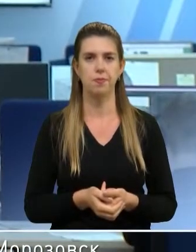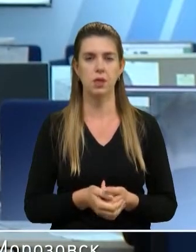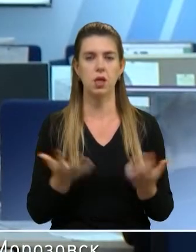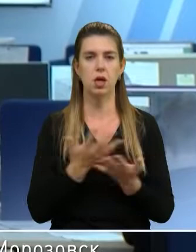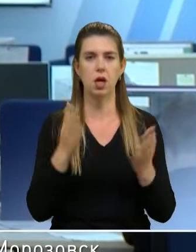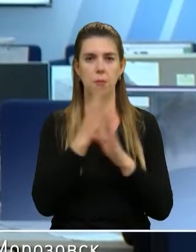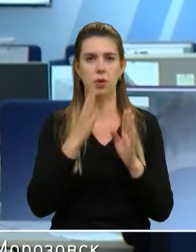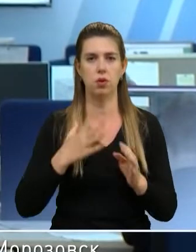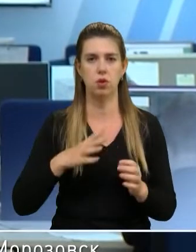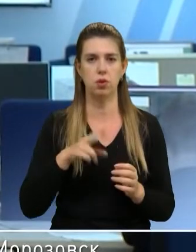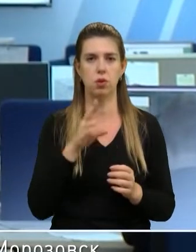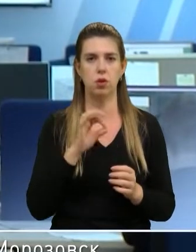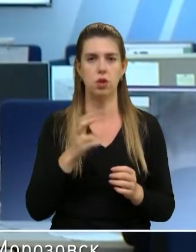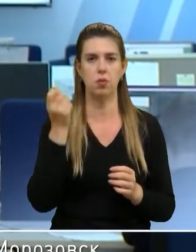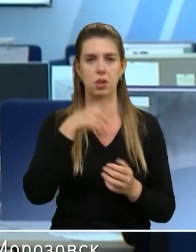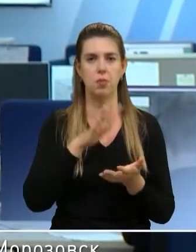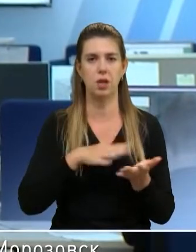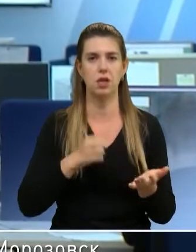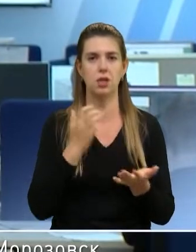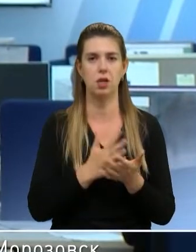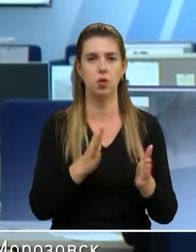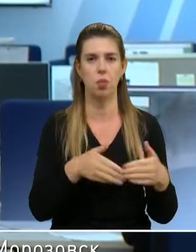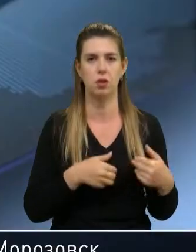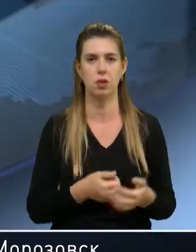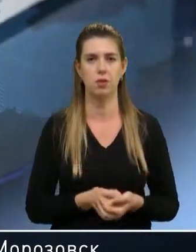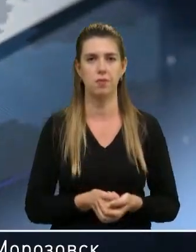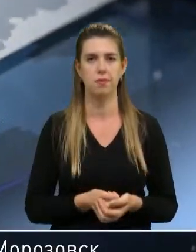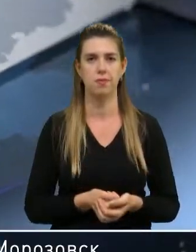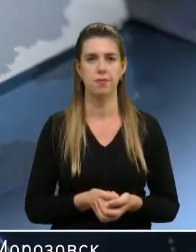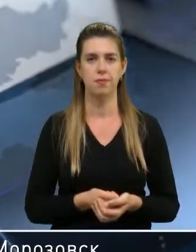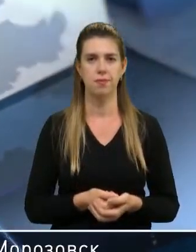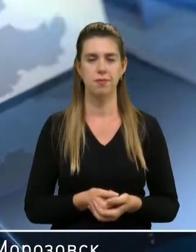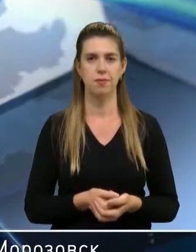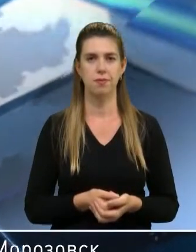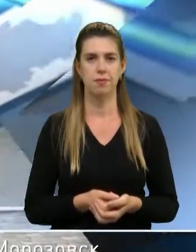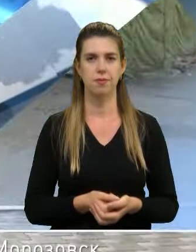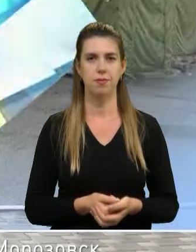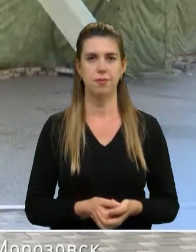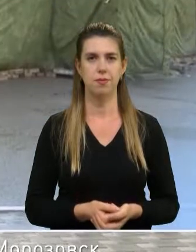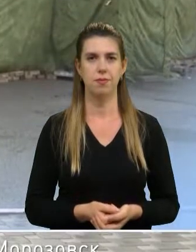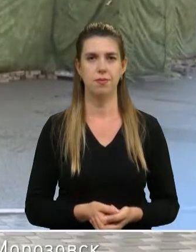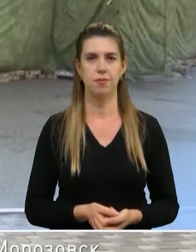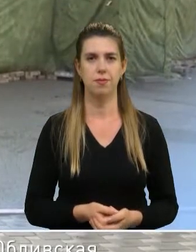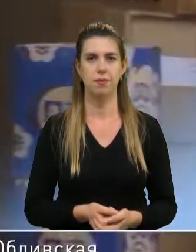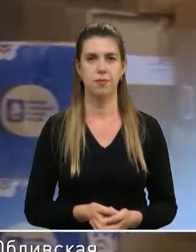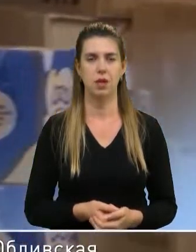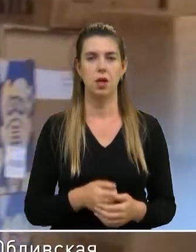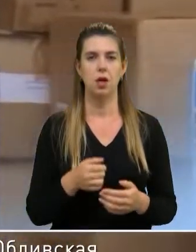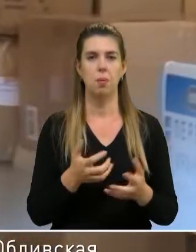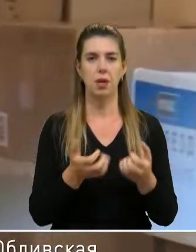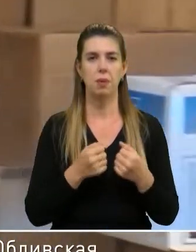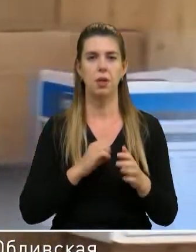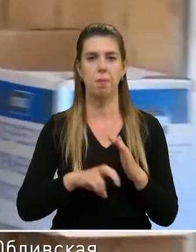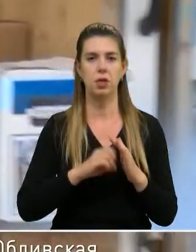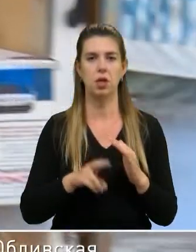Какая погода ждет дончан, узнаем далее, а сразу после. Понимают беженцев